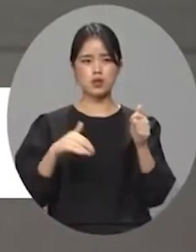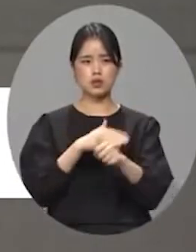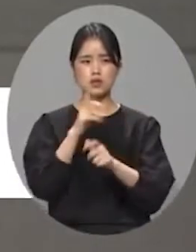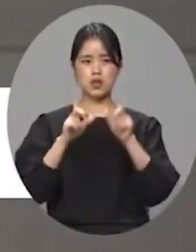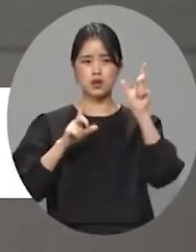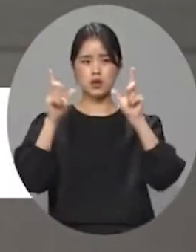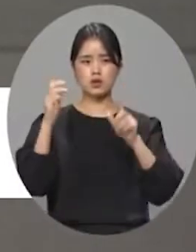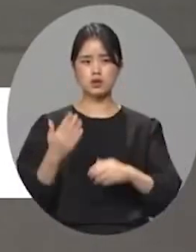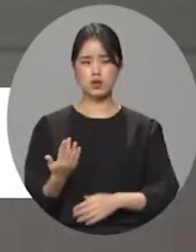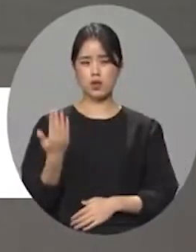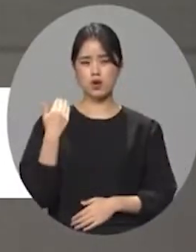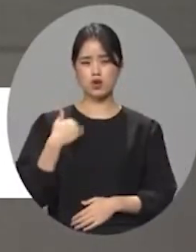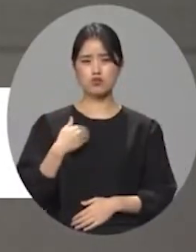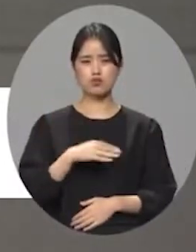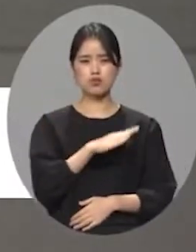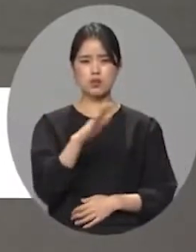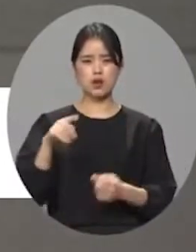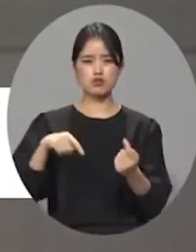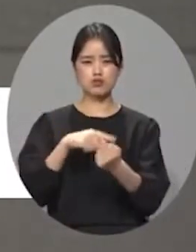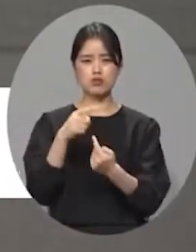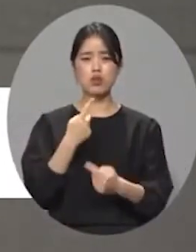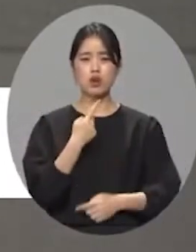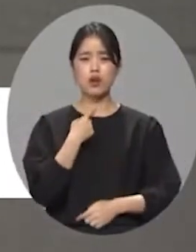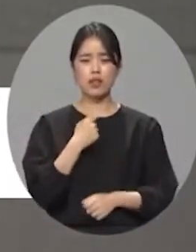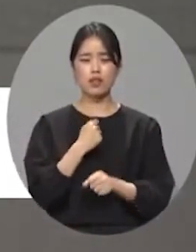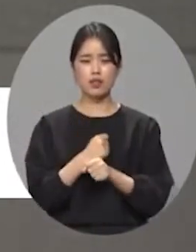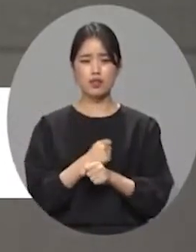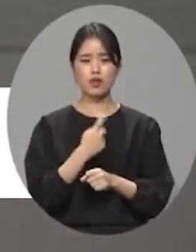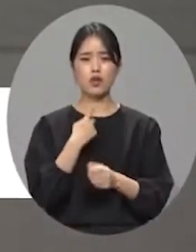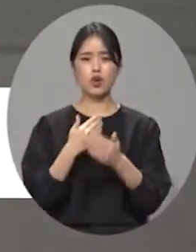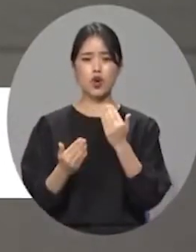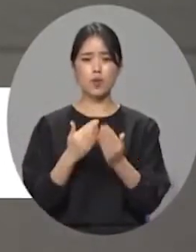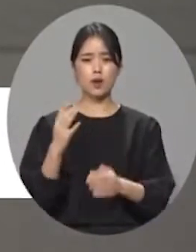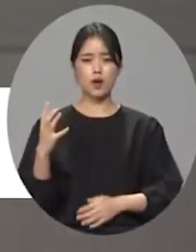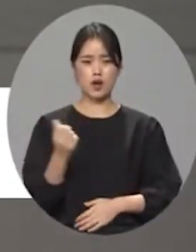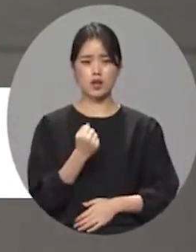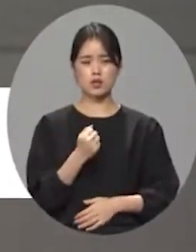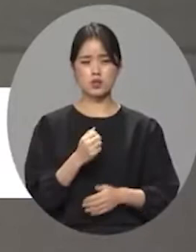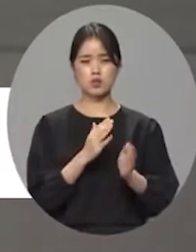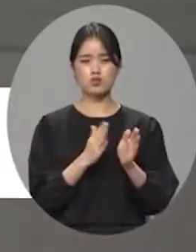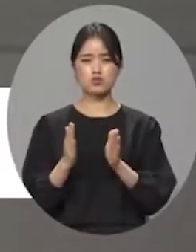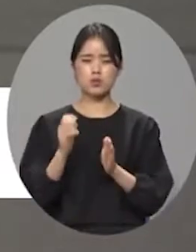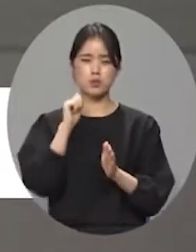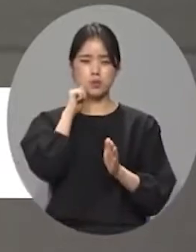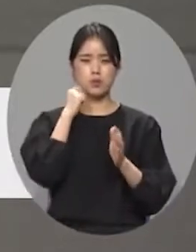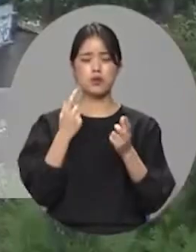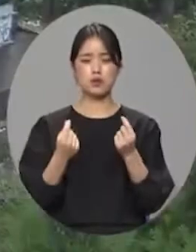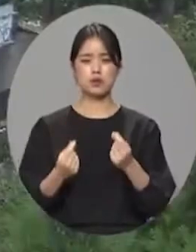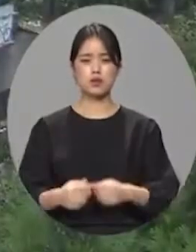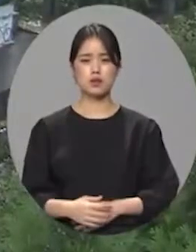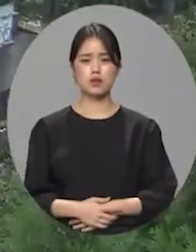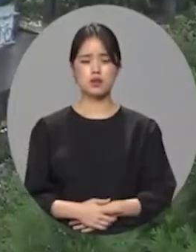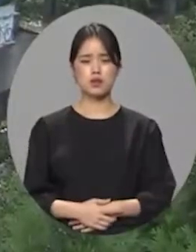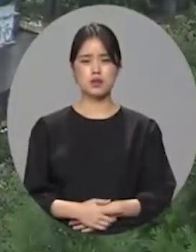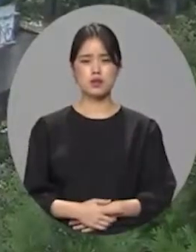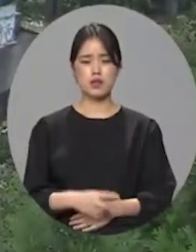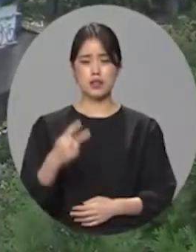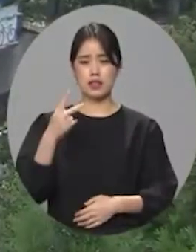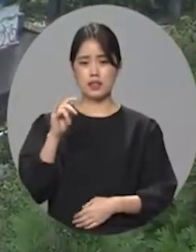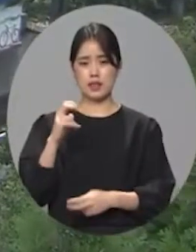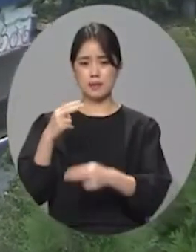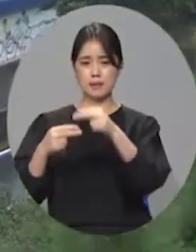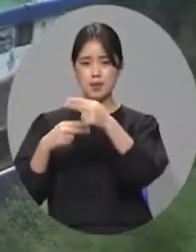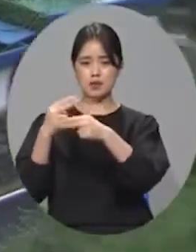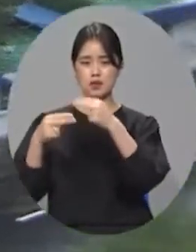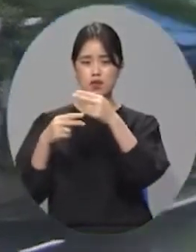상황에서는 악어의 우리가 운영하던 경험으로는 100 를 충분히 못한다 댐이 에서 수단에는